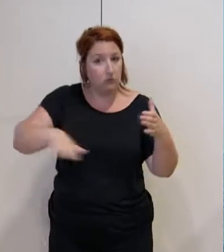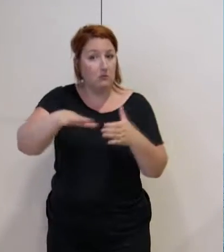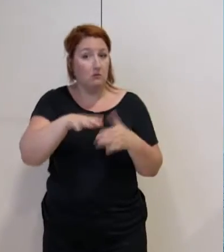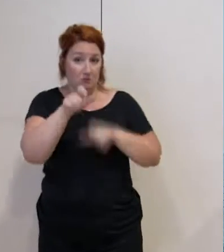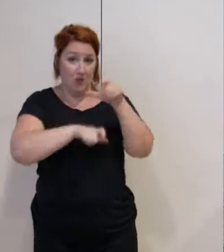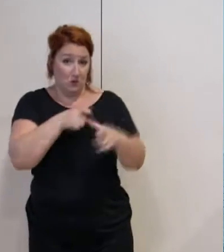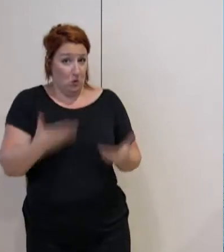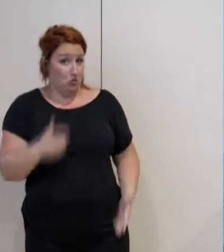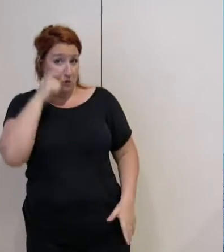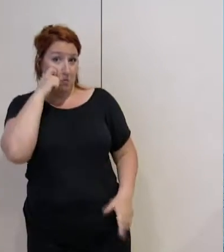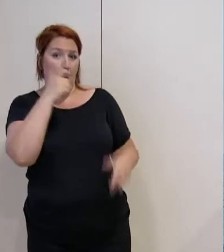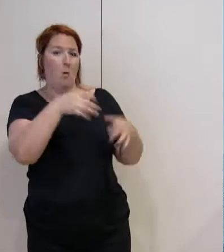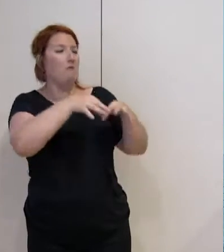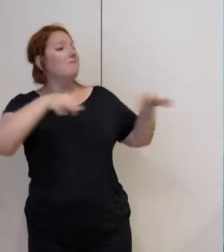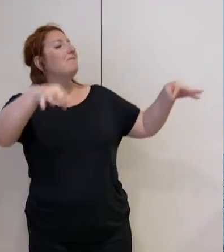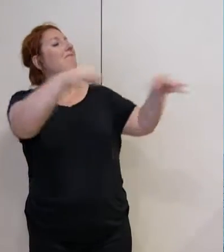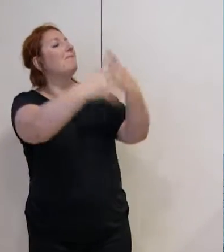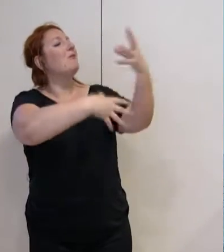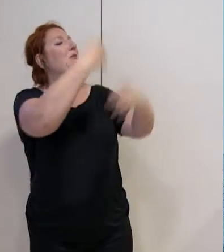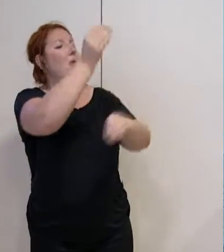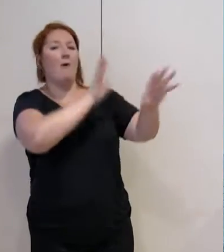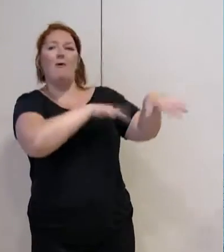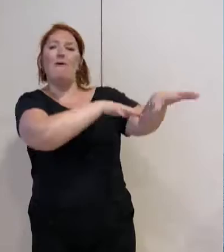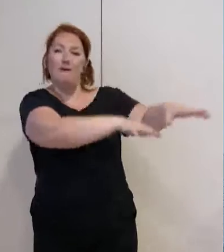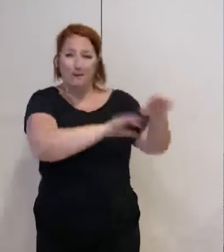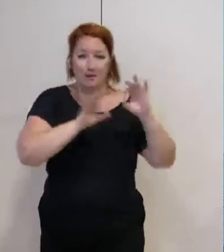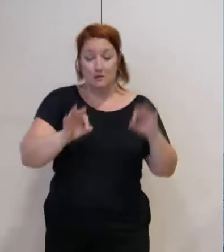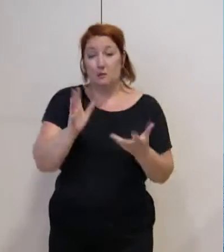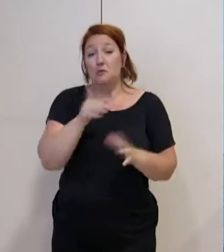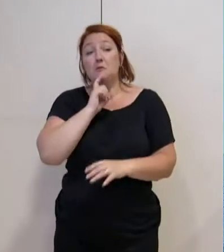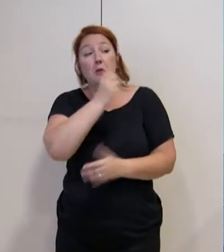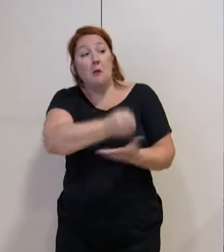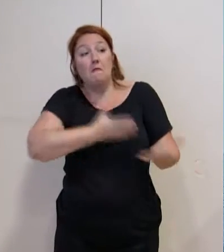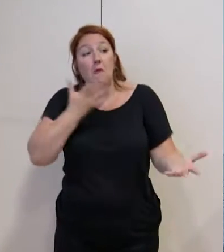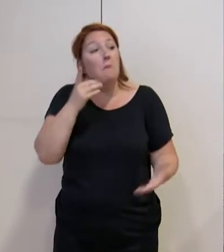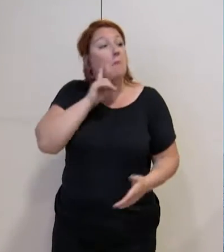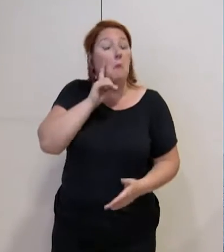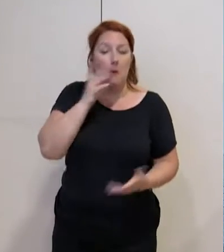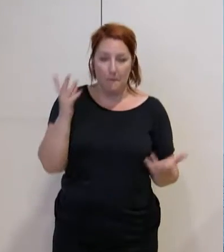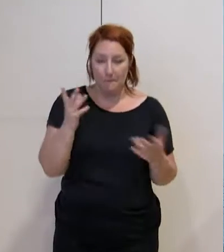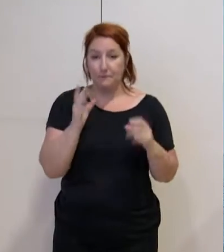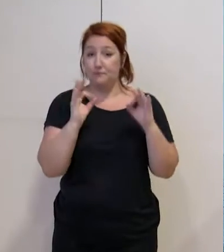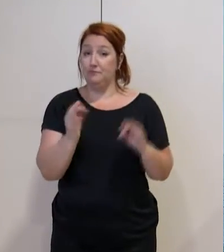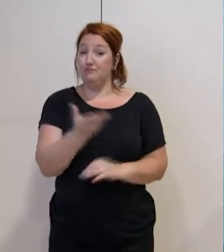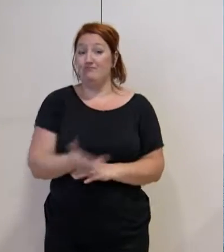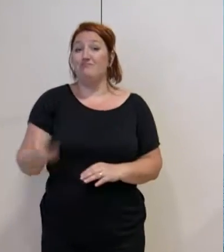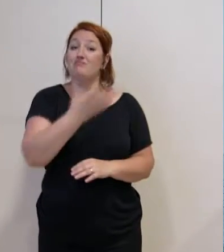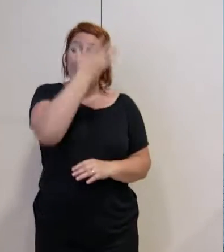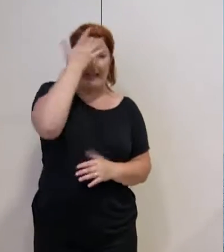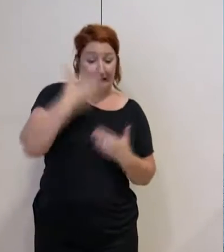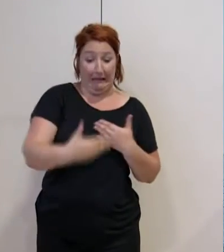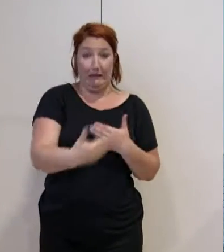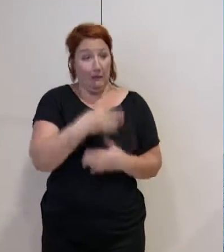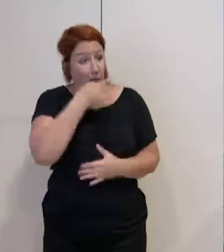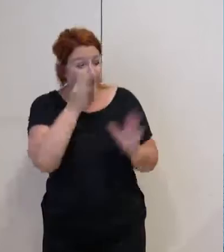d'hôtel de ville aujourd'hui, on en saura peut-être la raison tout à l'heure, vous demande à la faveur de l'été de stopper